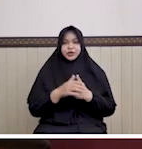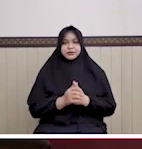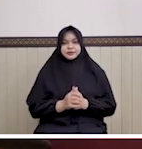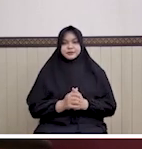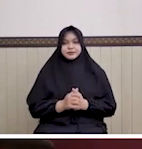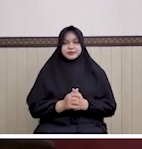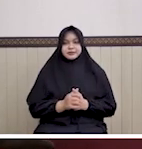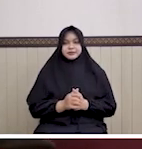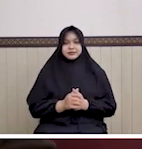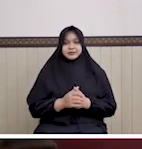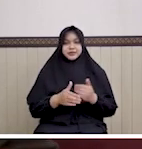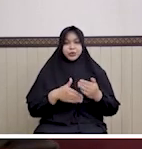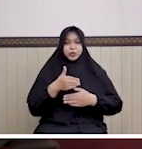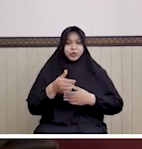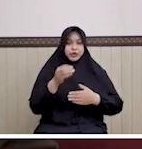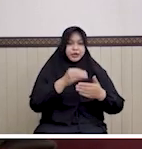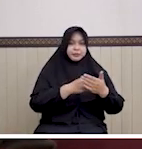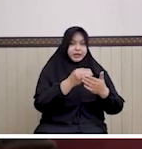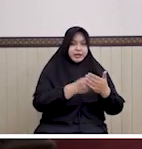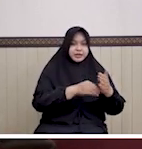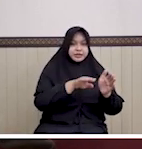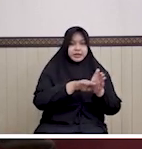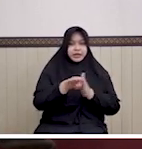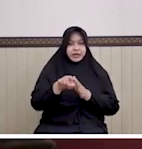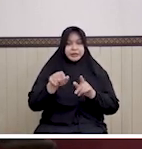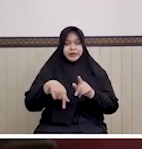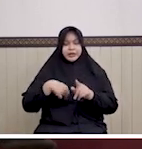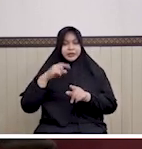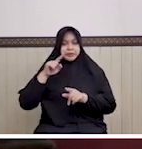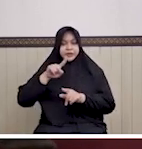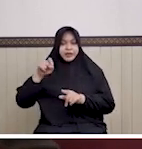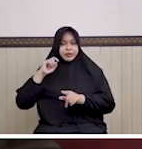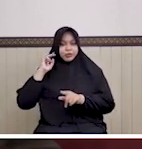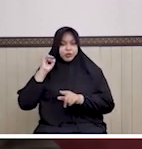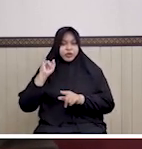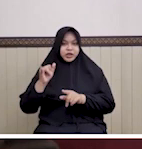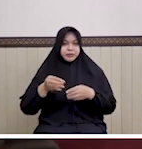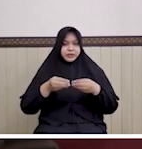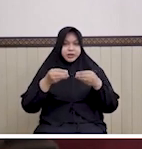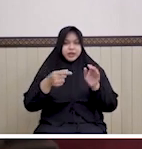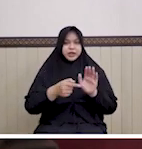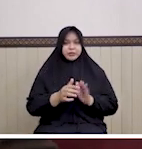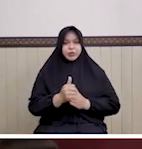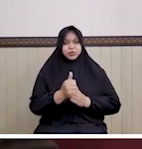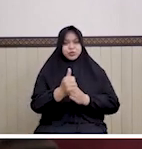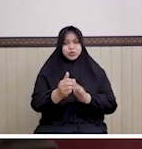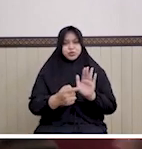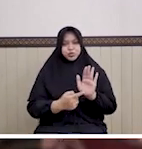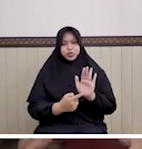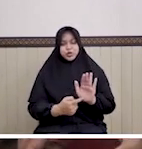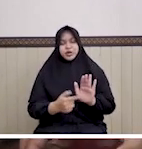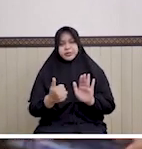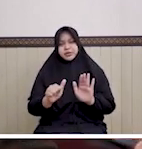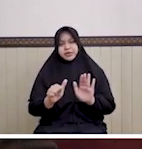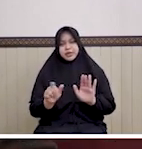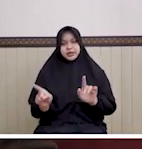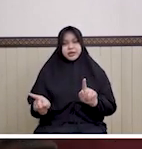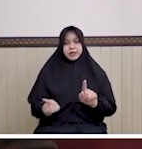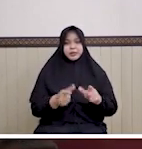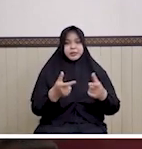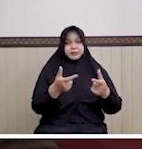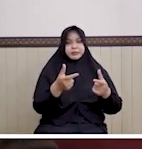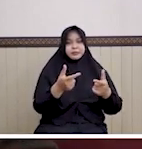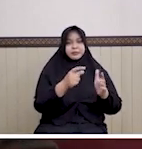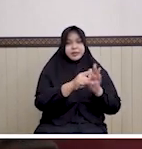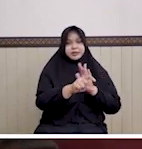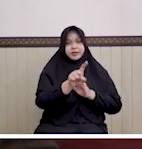itu setelah berkas dikirim Tadi pertanyaan guide kami berikan petunjuk untuk dipasangkan pasal